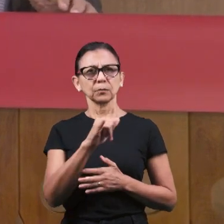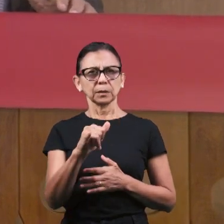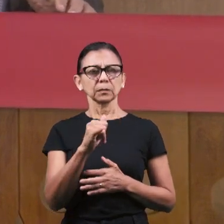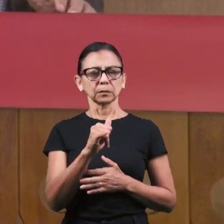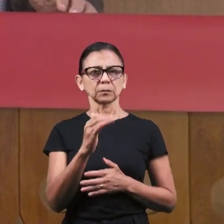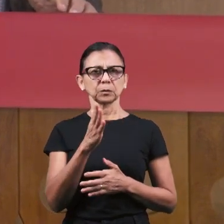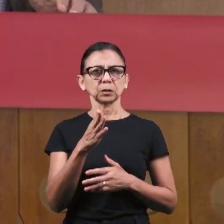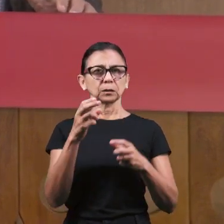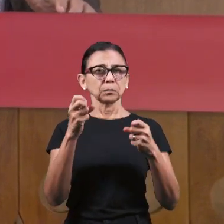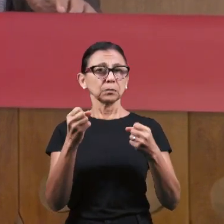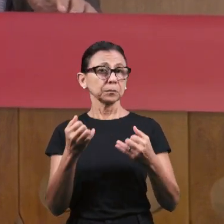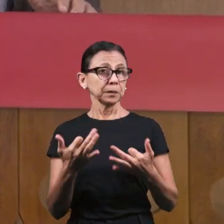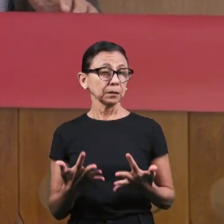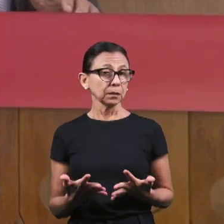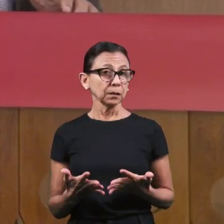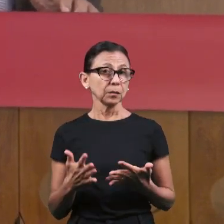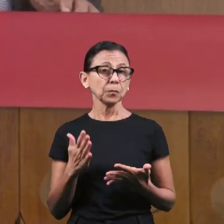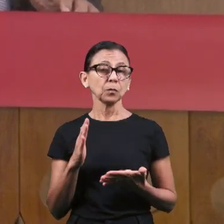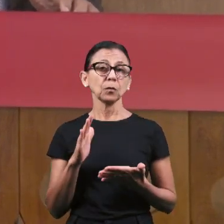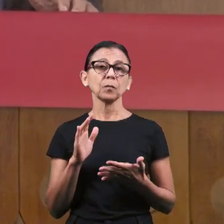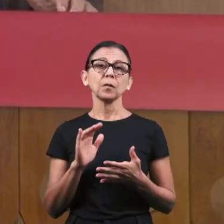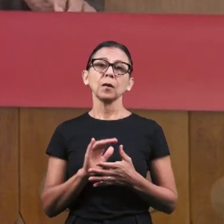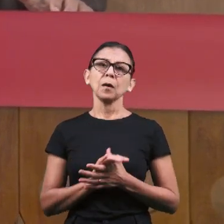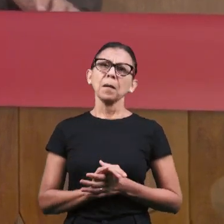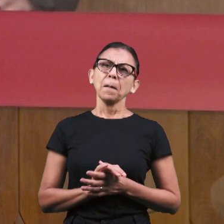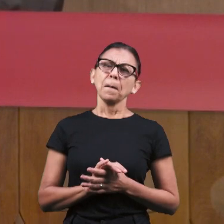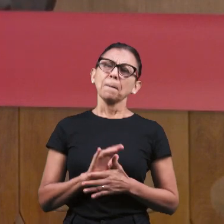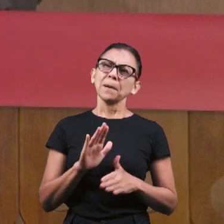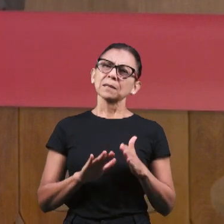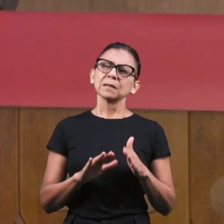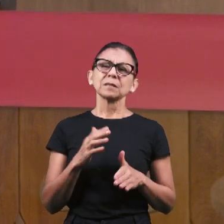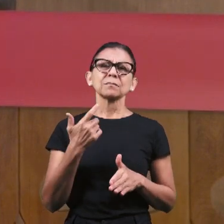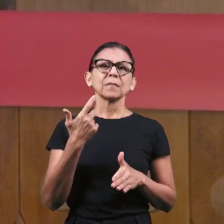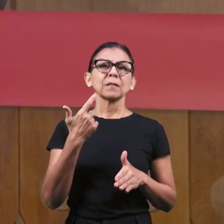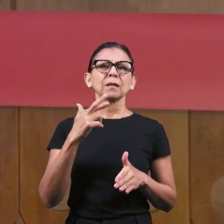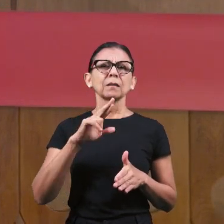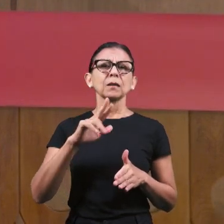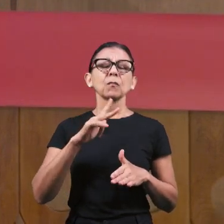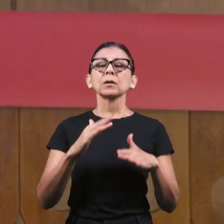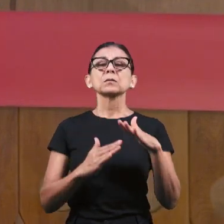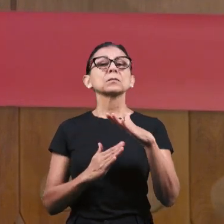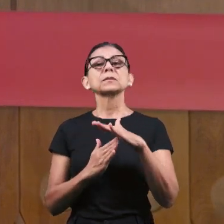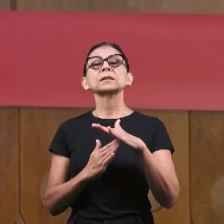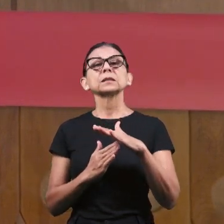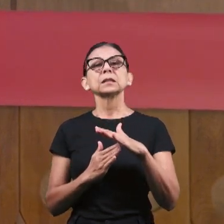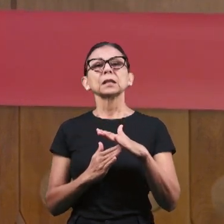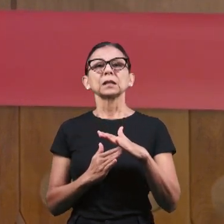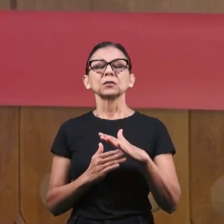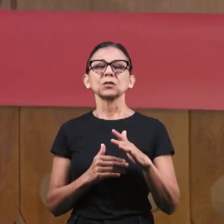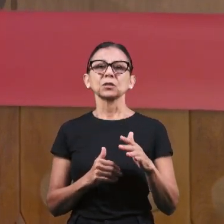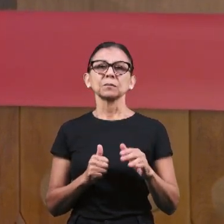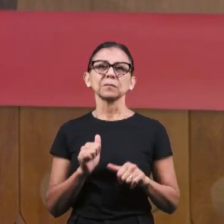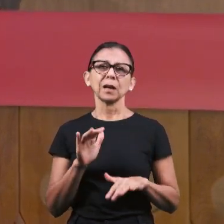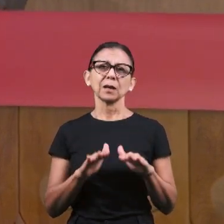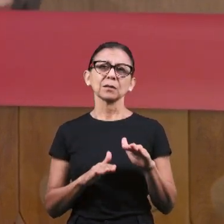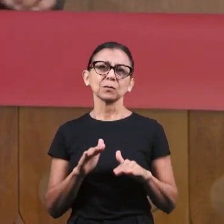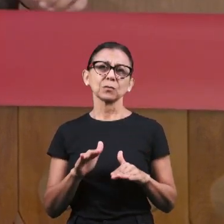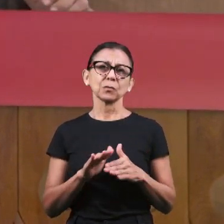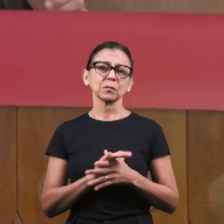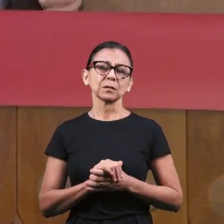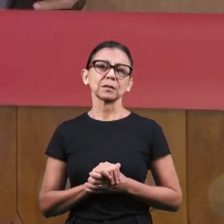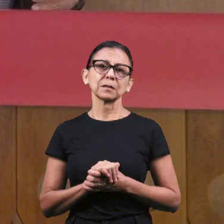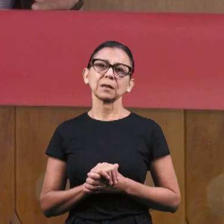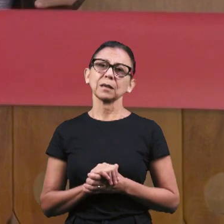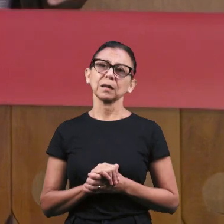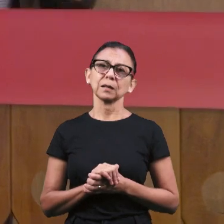nous professons. L'explication, des fois, ne sont pas suffisantes. Et des fois, quelques-unes semblent